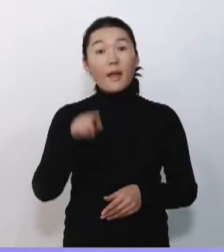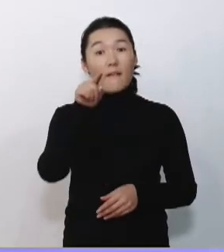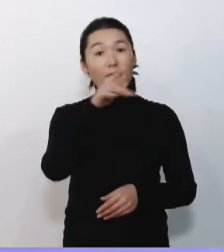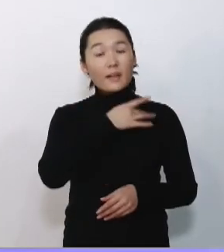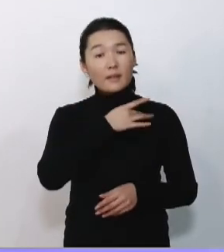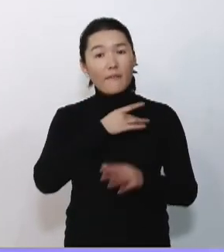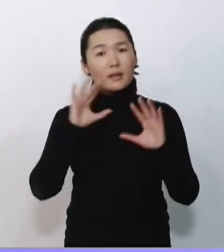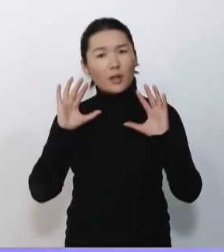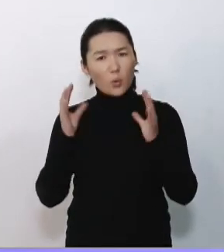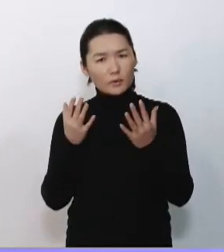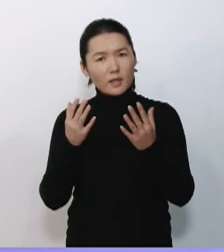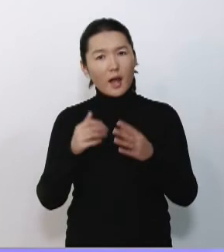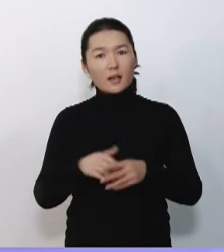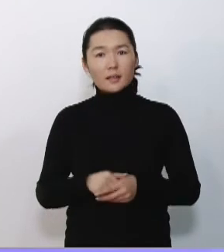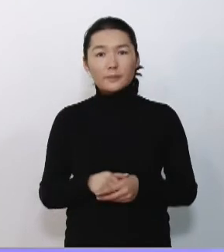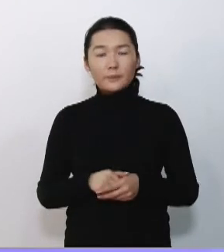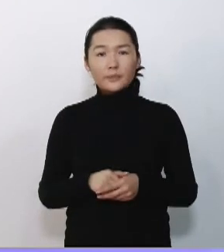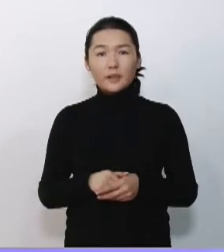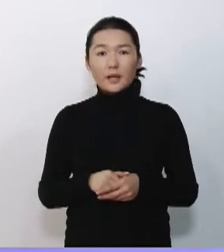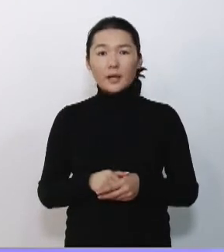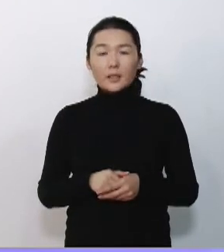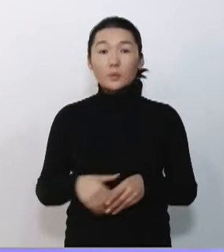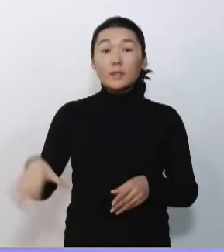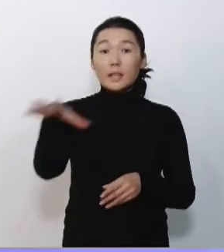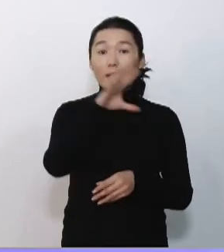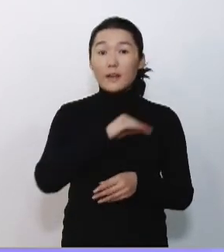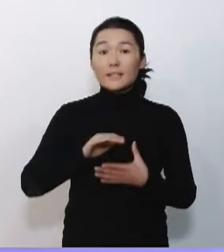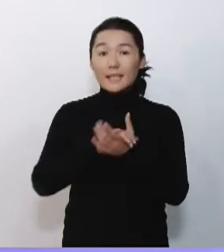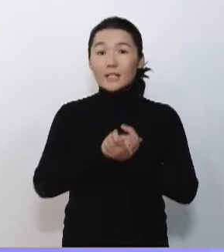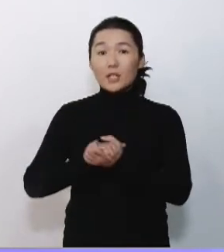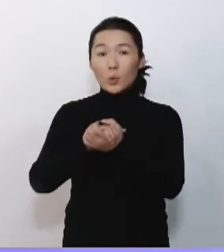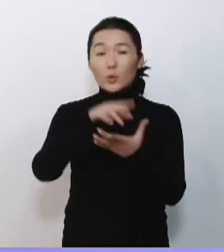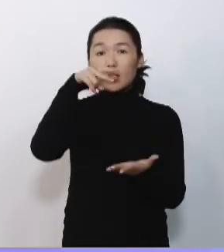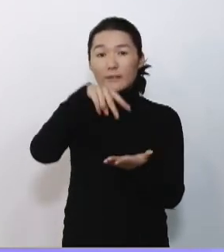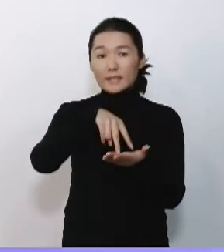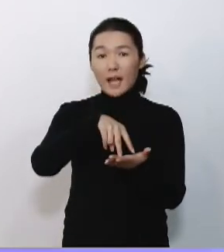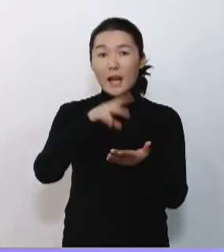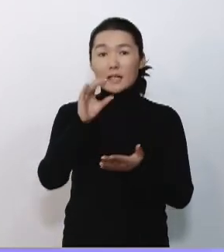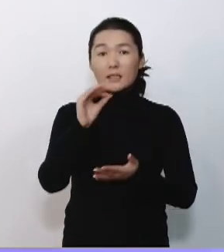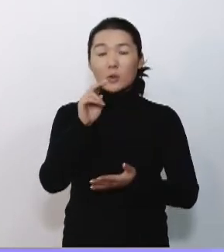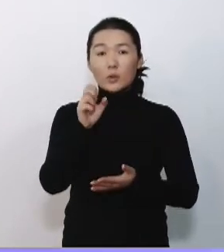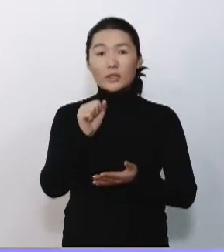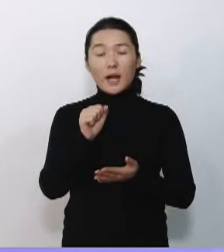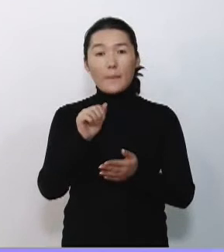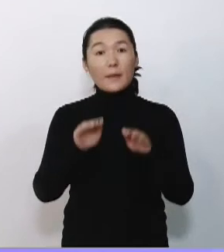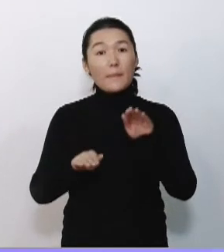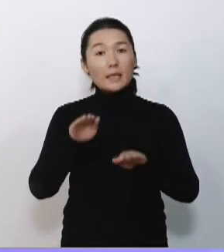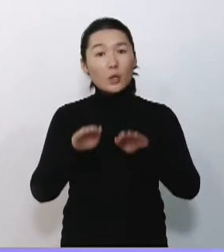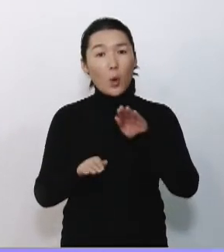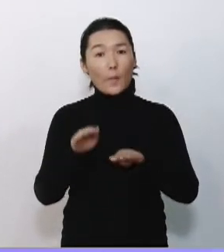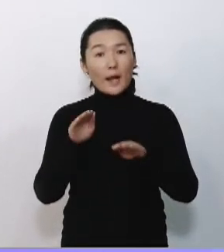Вы, наверное, устали? Ну, тогда все дружно встали. Ножками потопали,